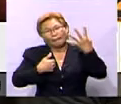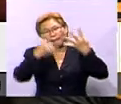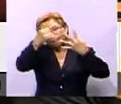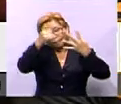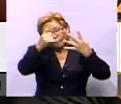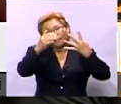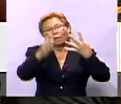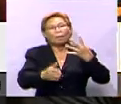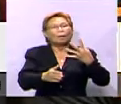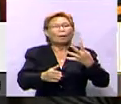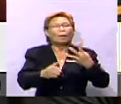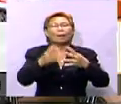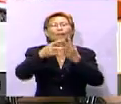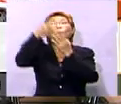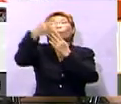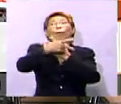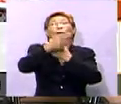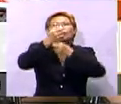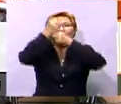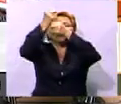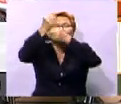4 pemain program podium. Dan